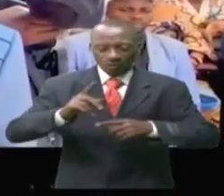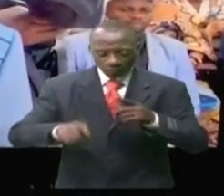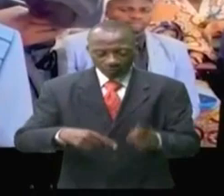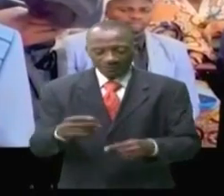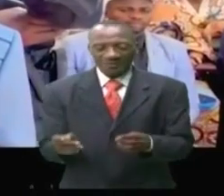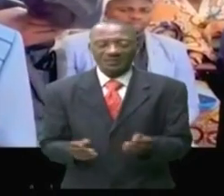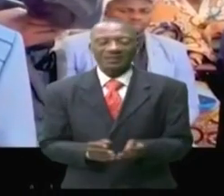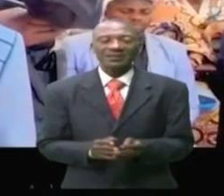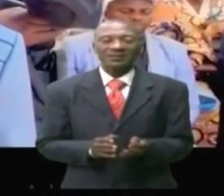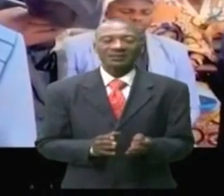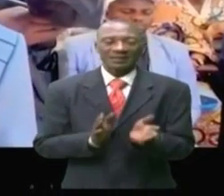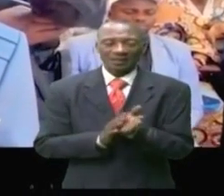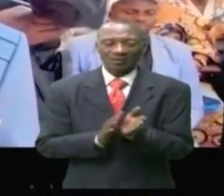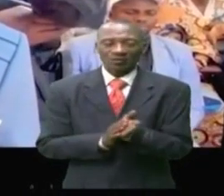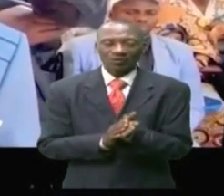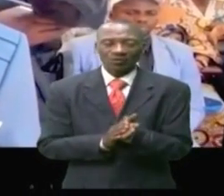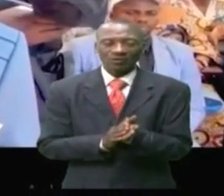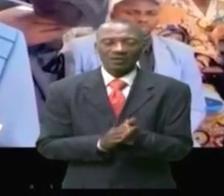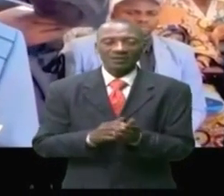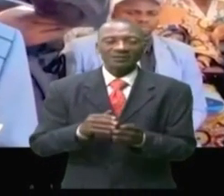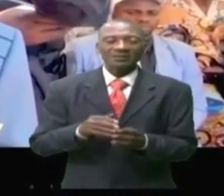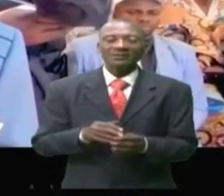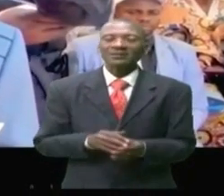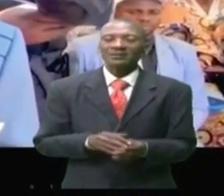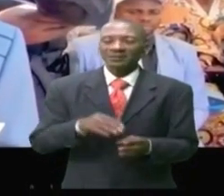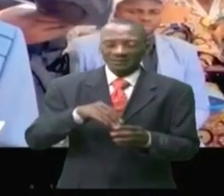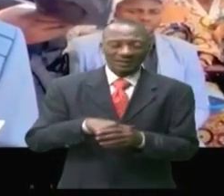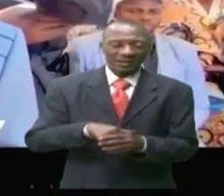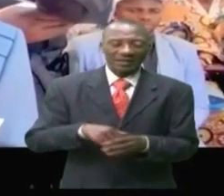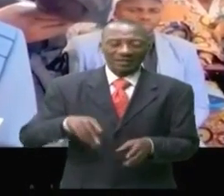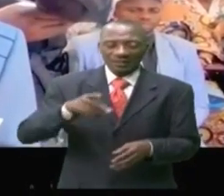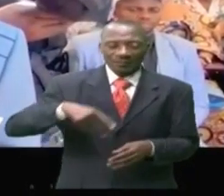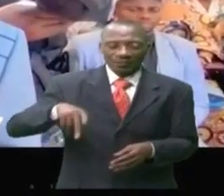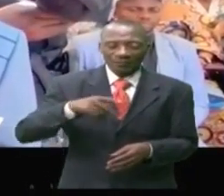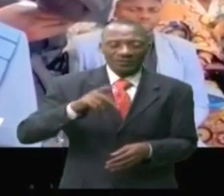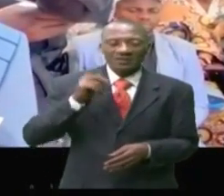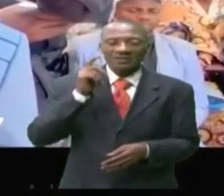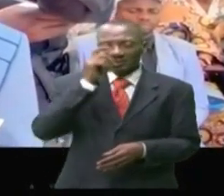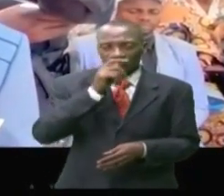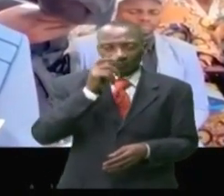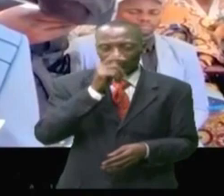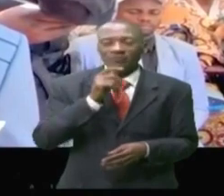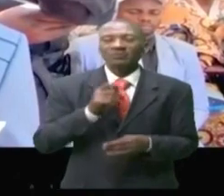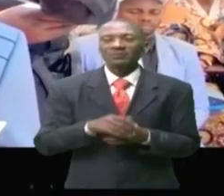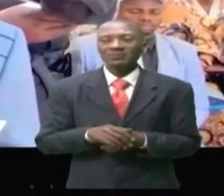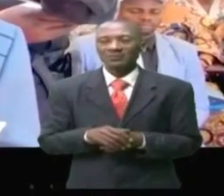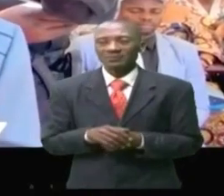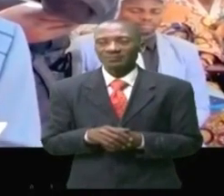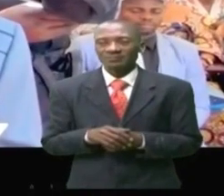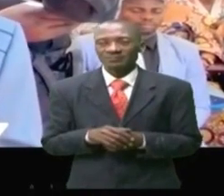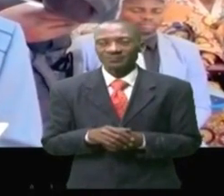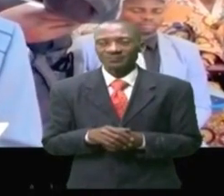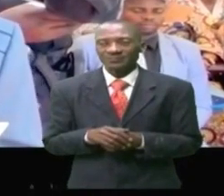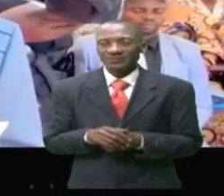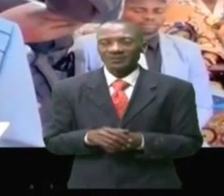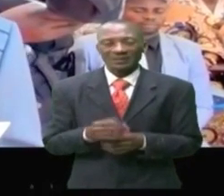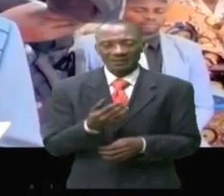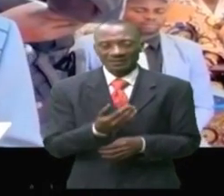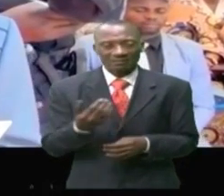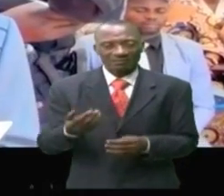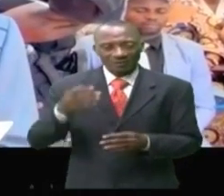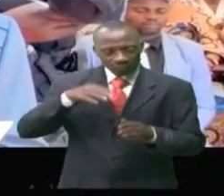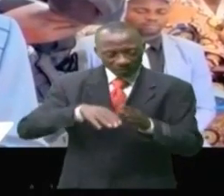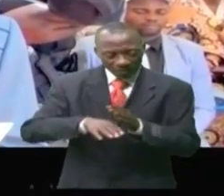2023-2024 sur les inscriptions et le maintien de tous les enfants de la province de la Tchopo de 5